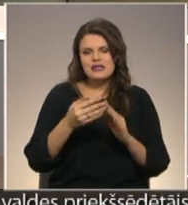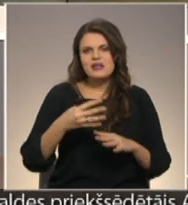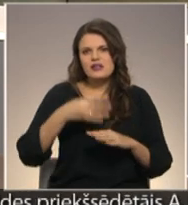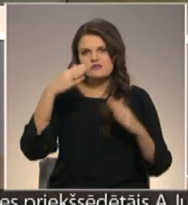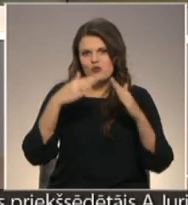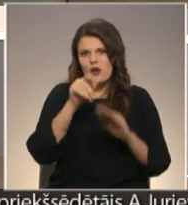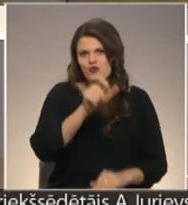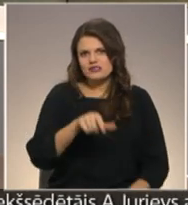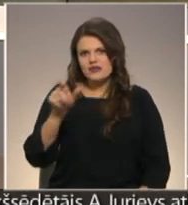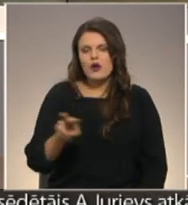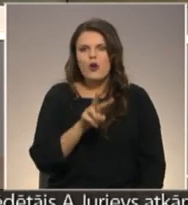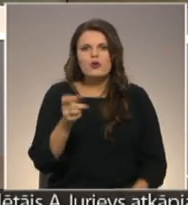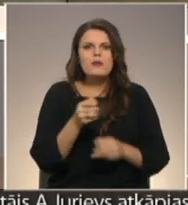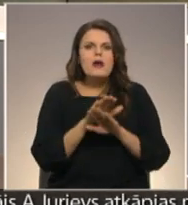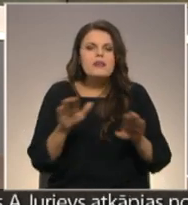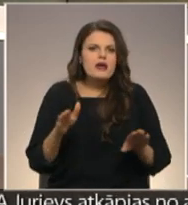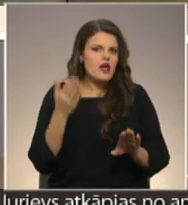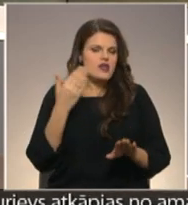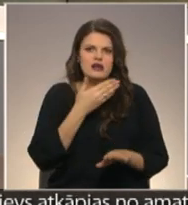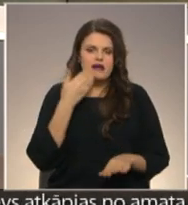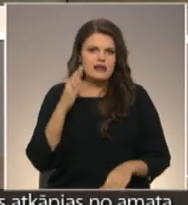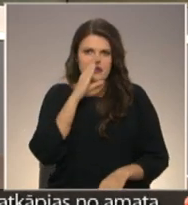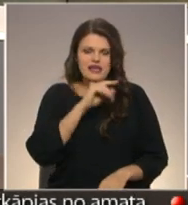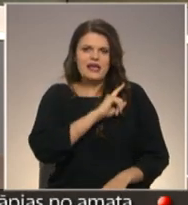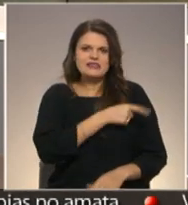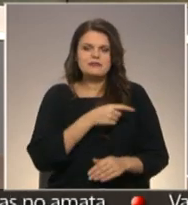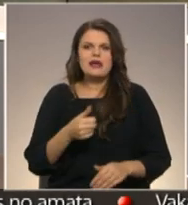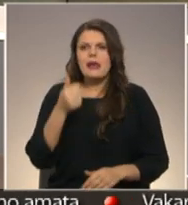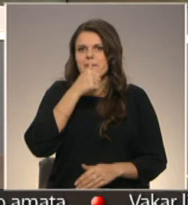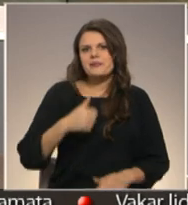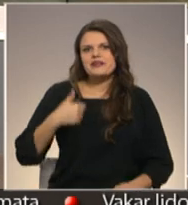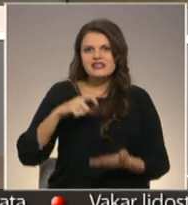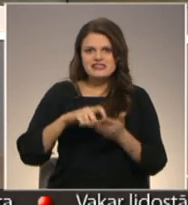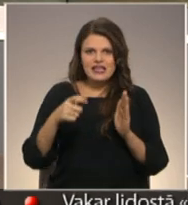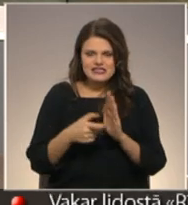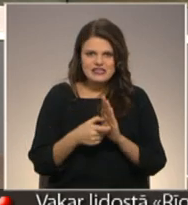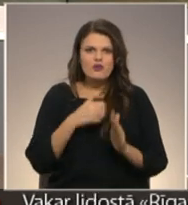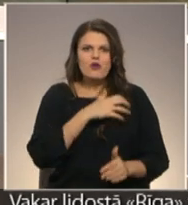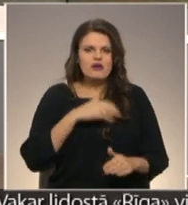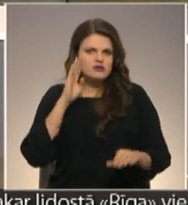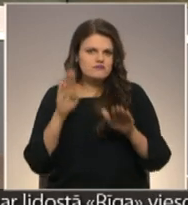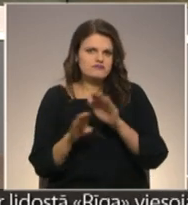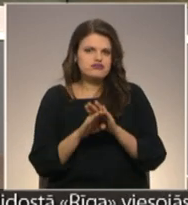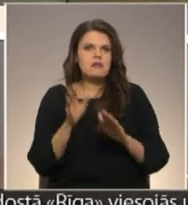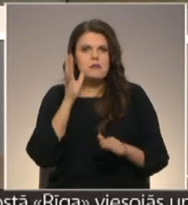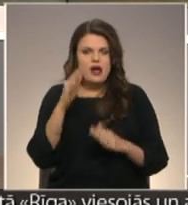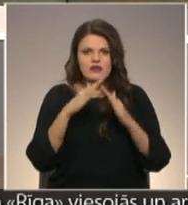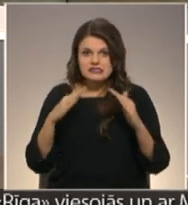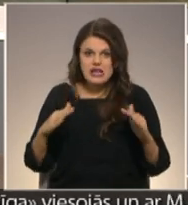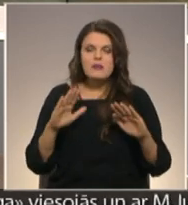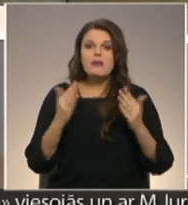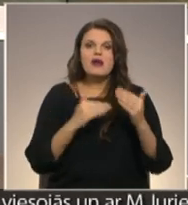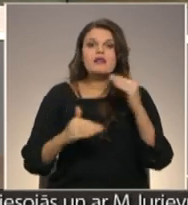iemītnieki, kuriem nekad nav bijusi iespēja privatizēt dzīvokļus un nācies pārdzīvot namu pārvaldošā uzņēmuma patvaļ. Augstākā